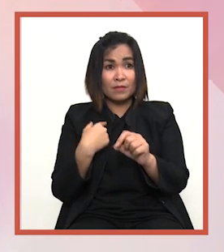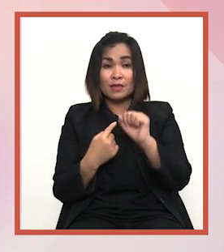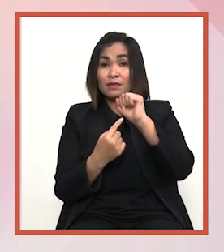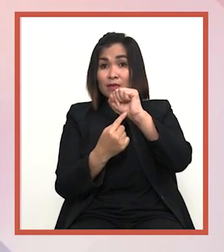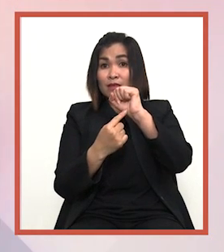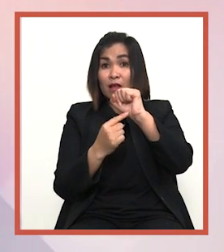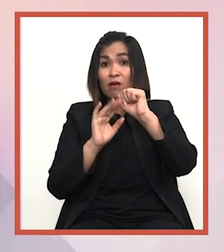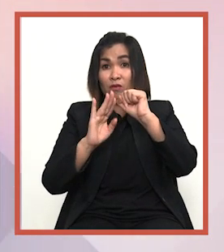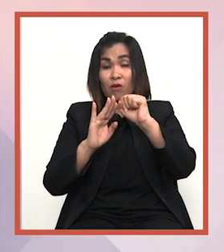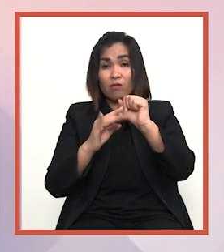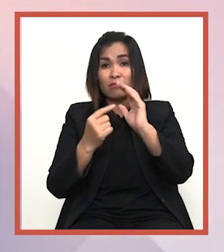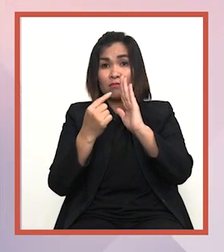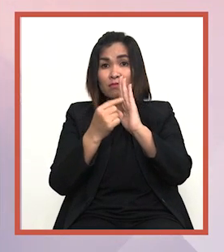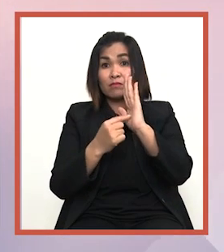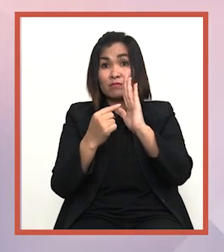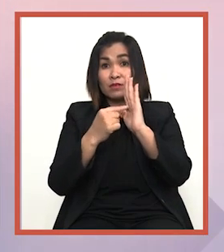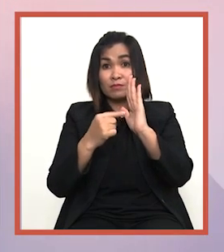สวิต